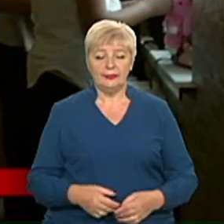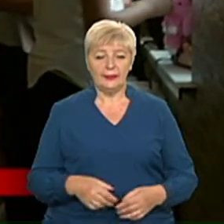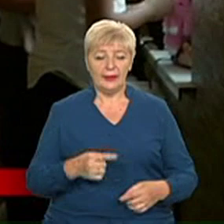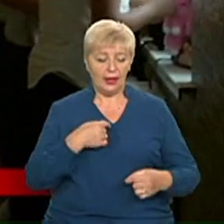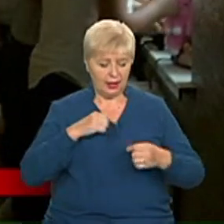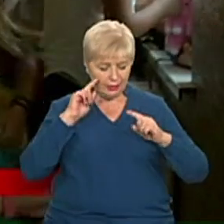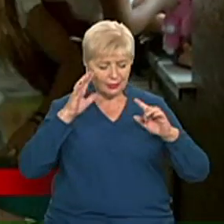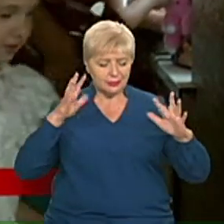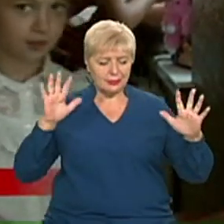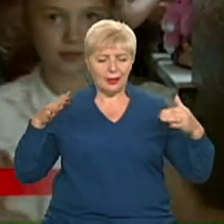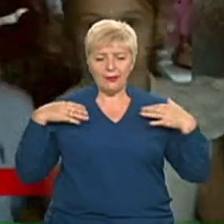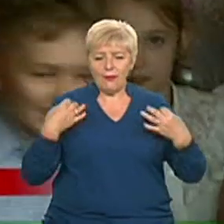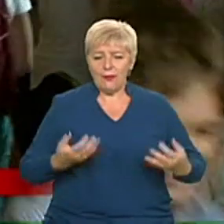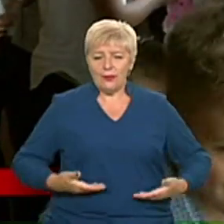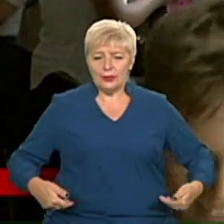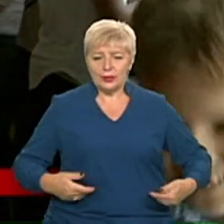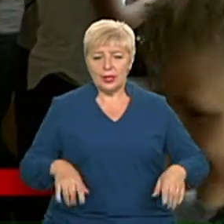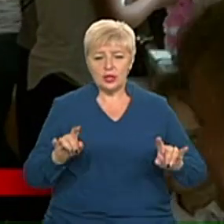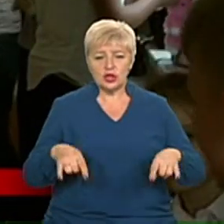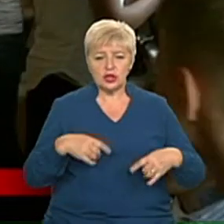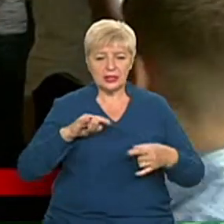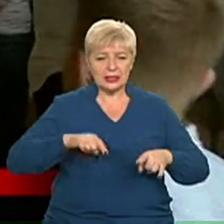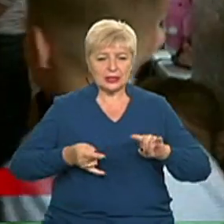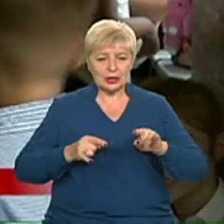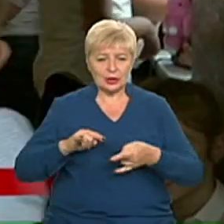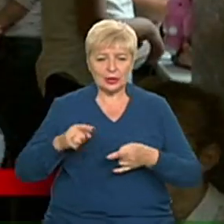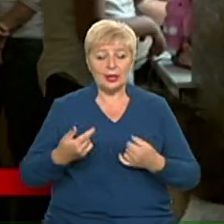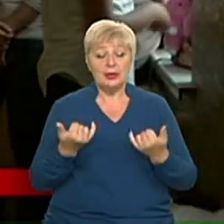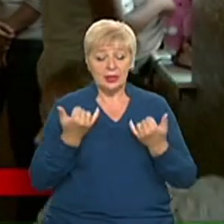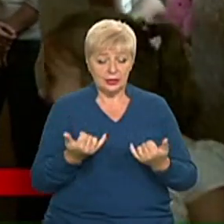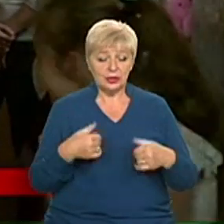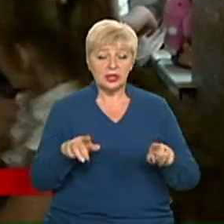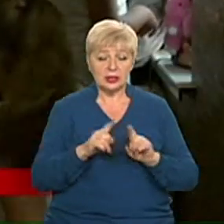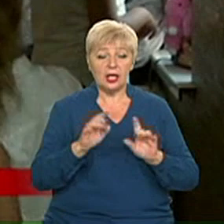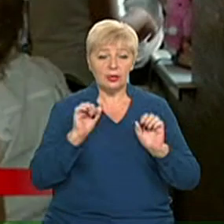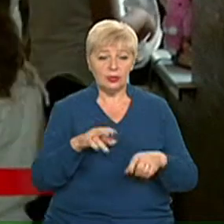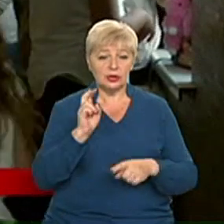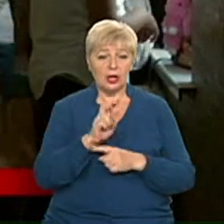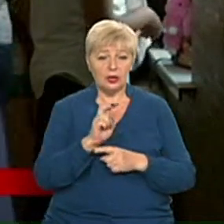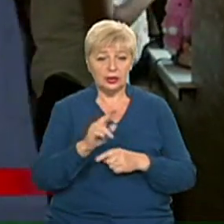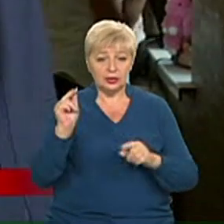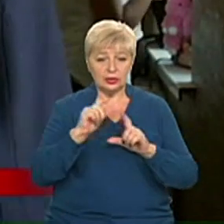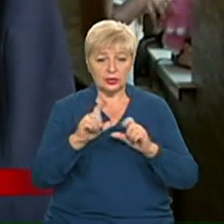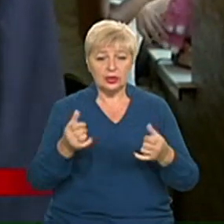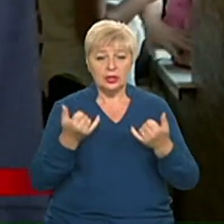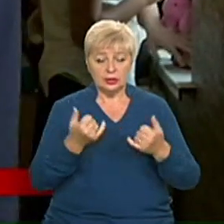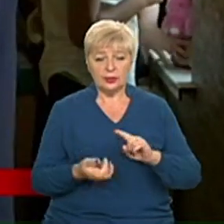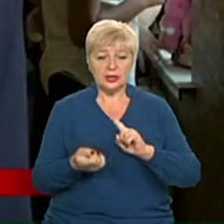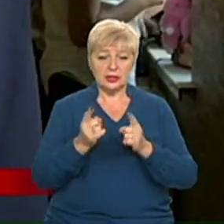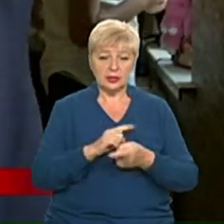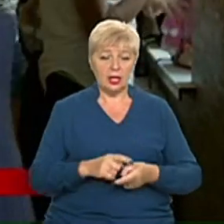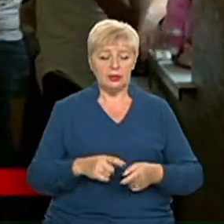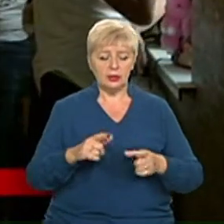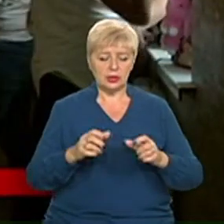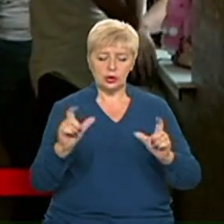Стрази, яскраві футболки та джинси з дірками. Зараз так можна ходити до школи. Тепер замість стандартних